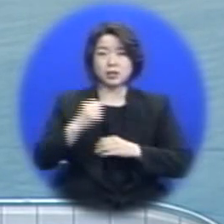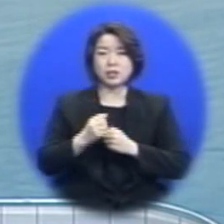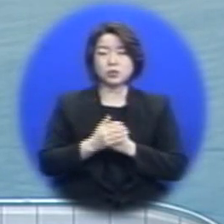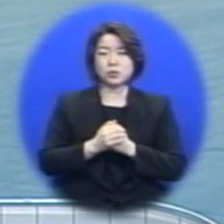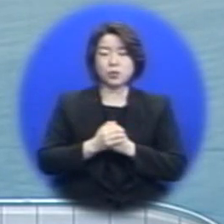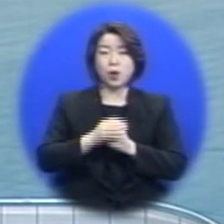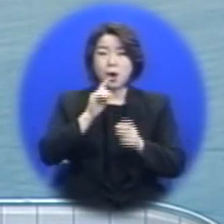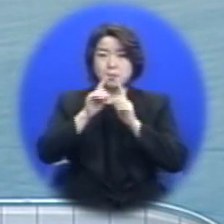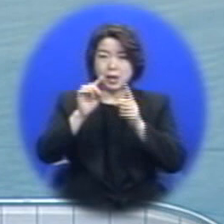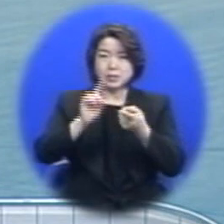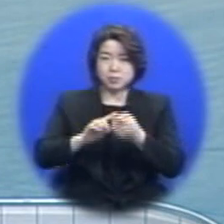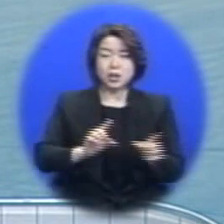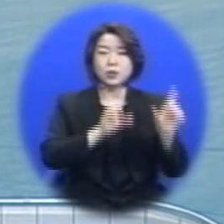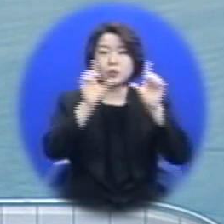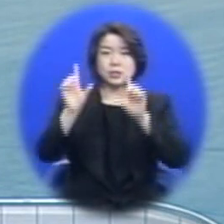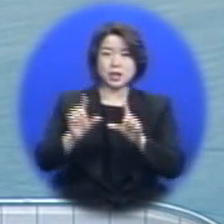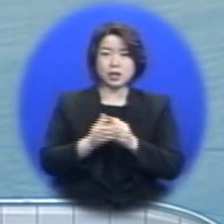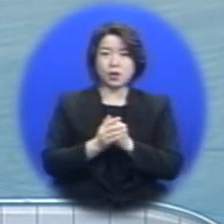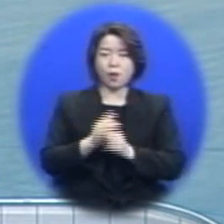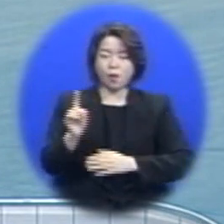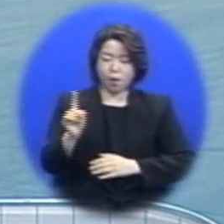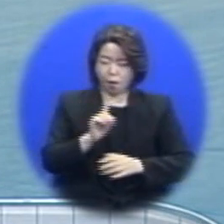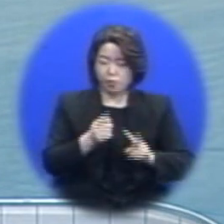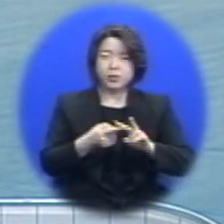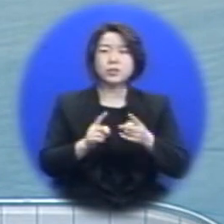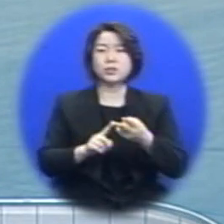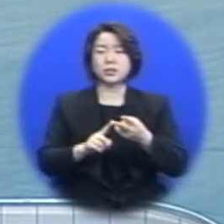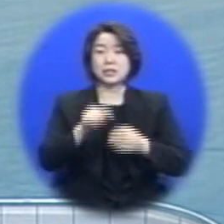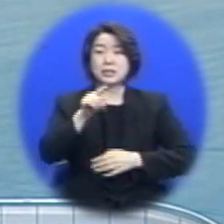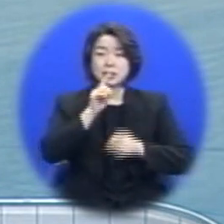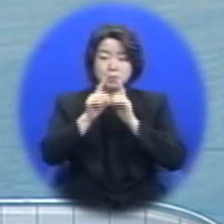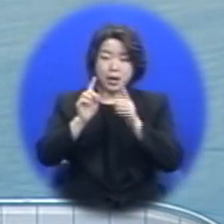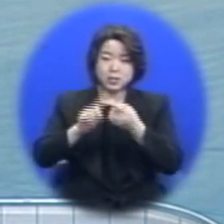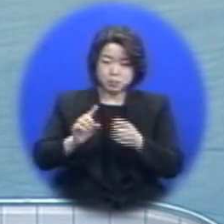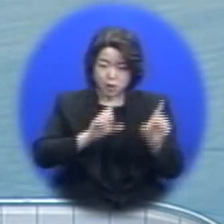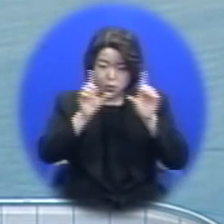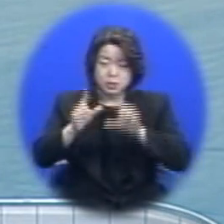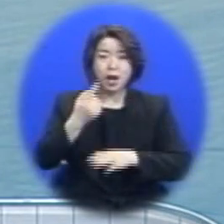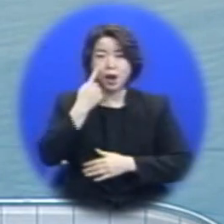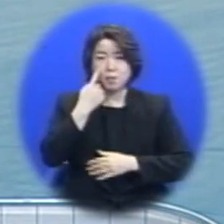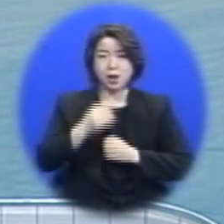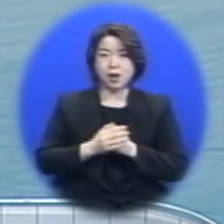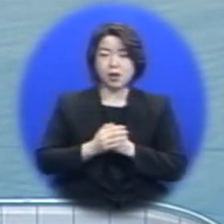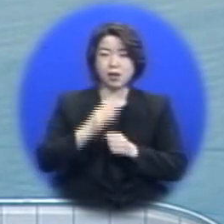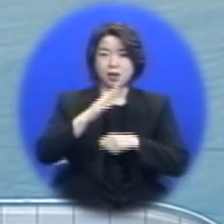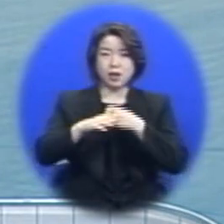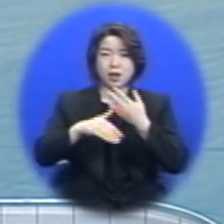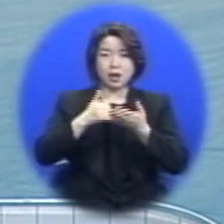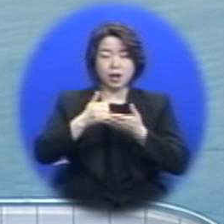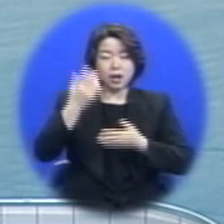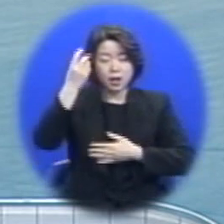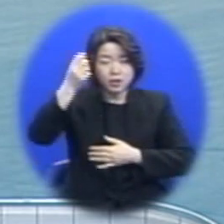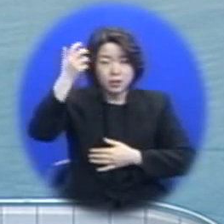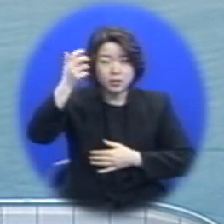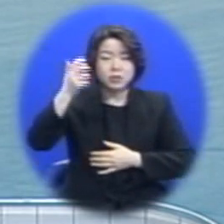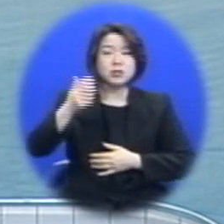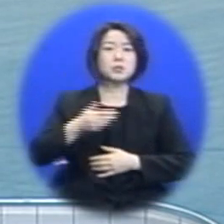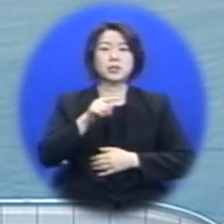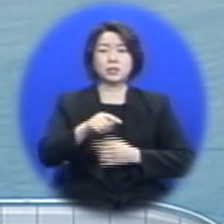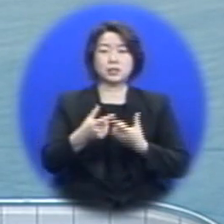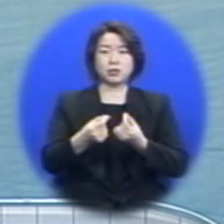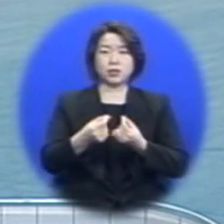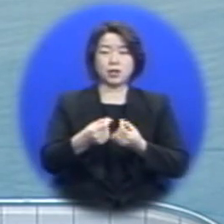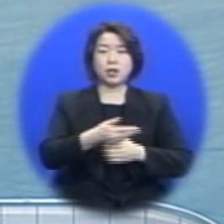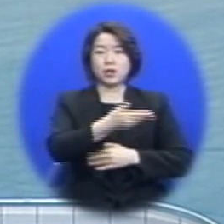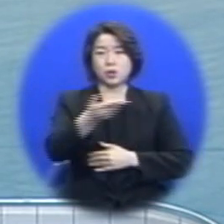말씀대로 사는 거예요. 어떻든지 그 말씀대로 살아보는 것. 성령께서 그렇게 하도록 여러분을 도우실